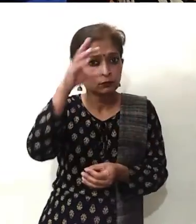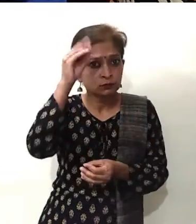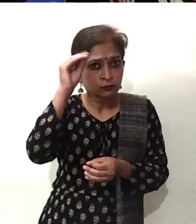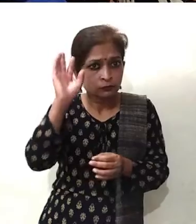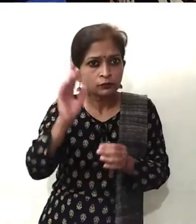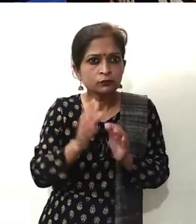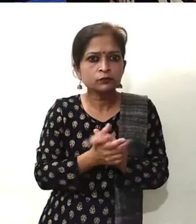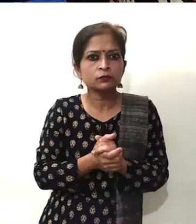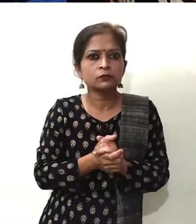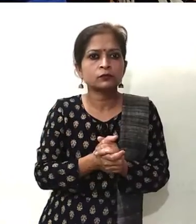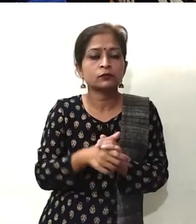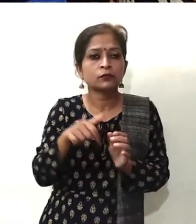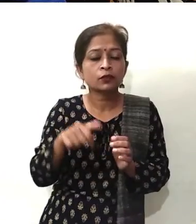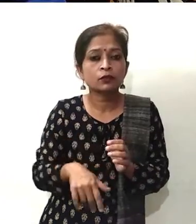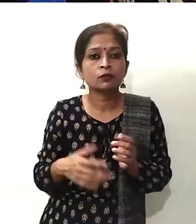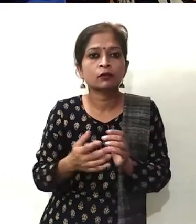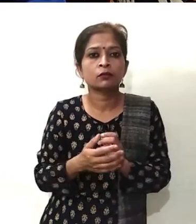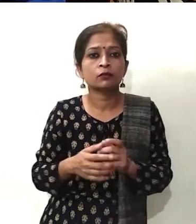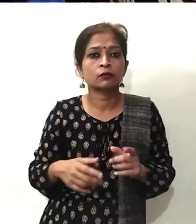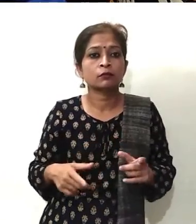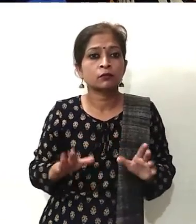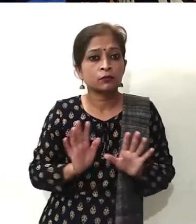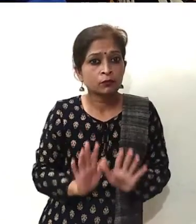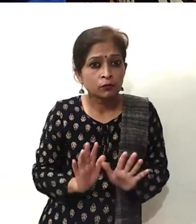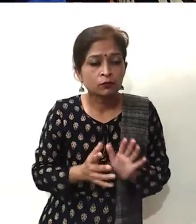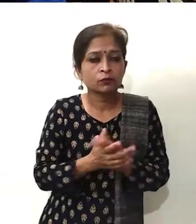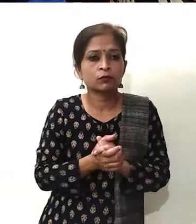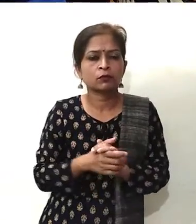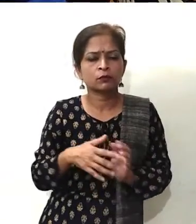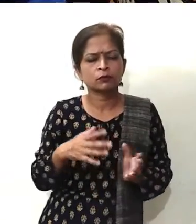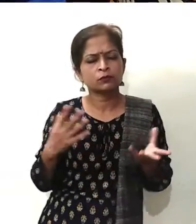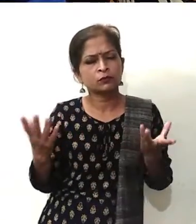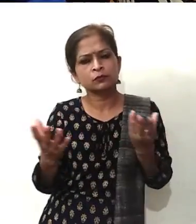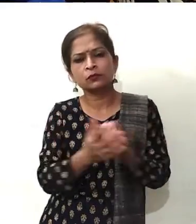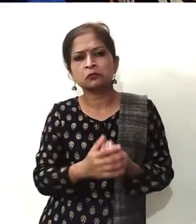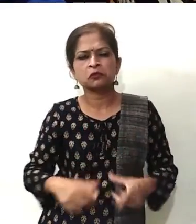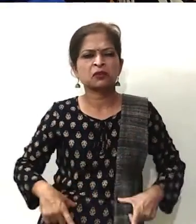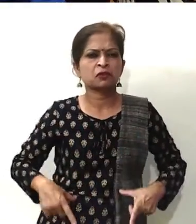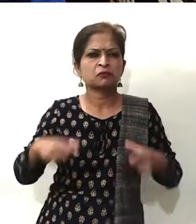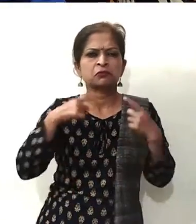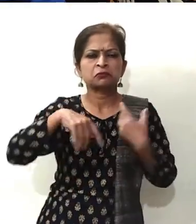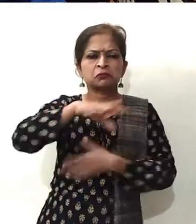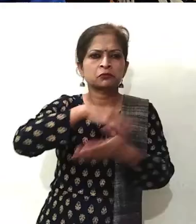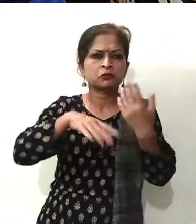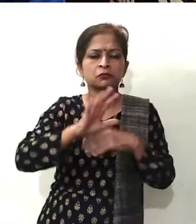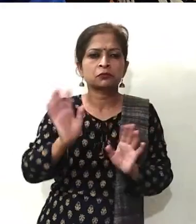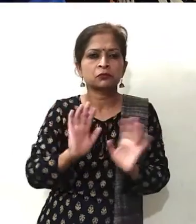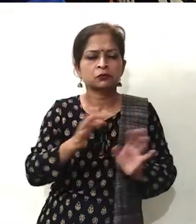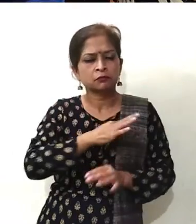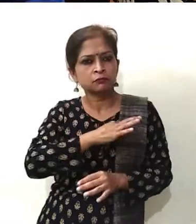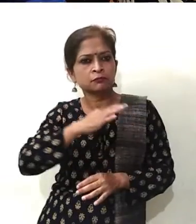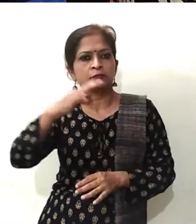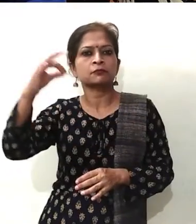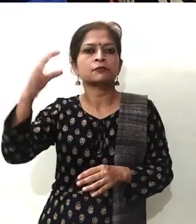हमारे ढंग रंग के, हमारे होने के ढंग से, वो हमें मुक्ति तक अगर ना ले जाए तो किसी काम का नहीं